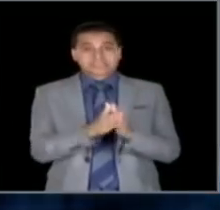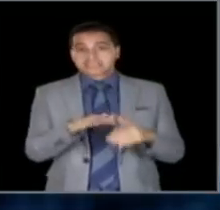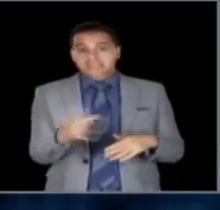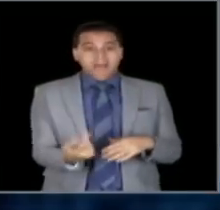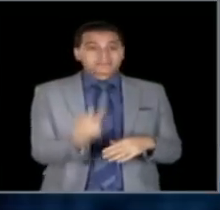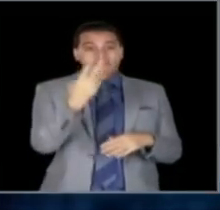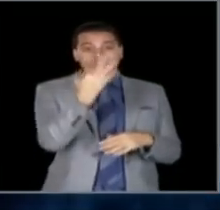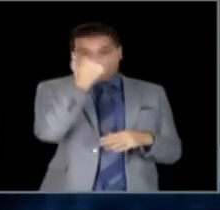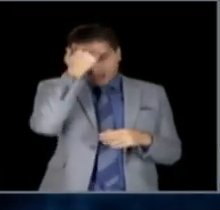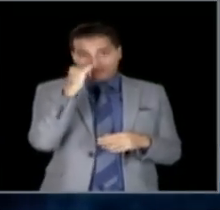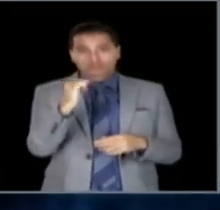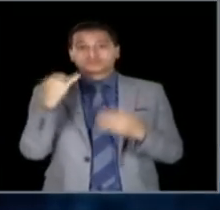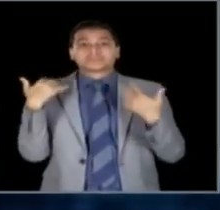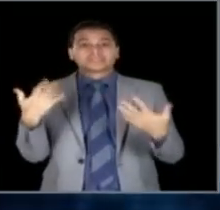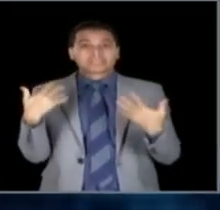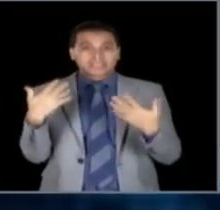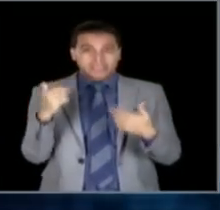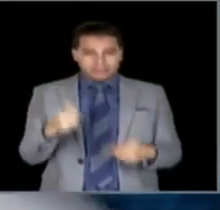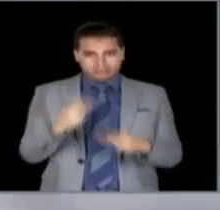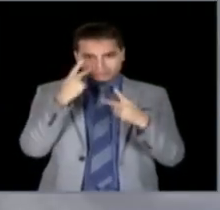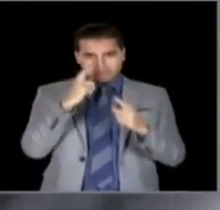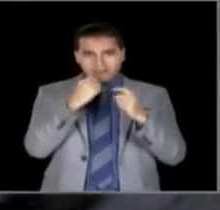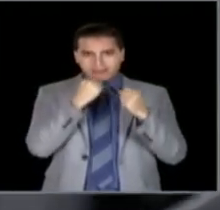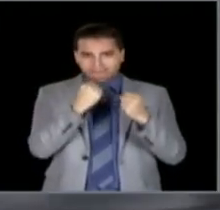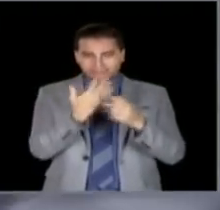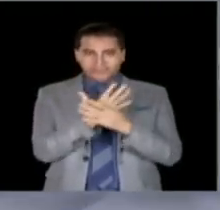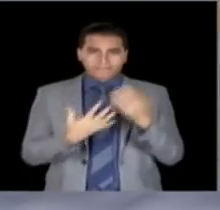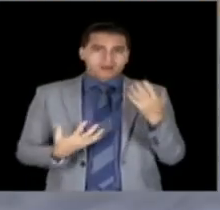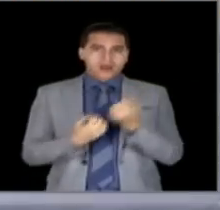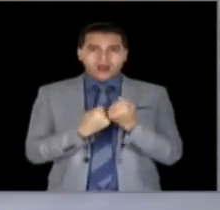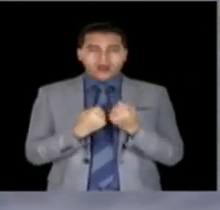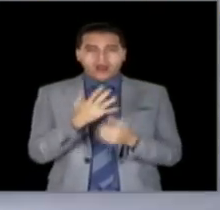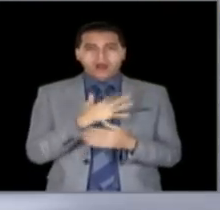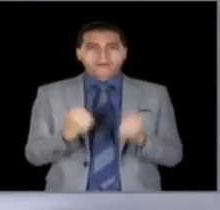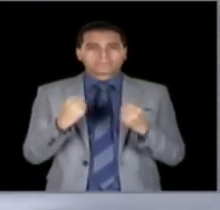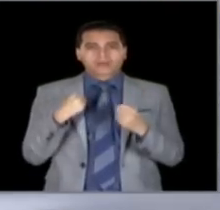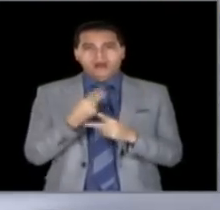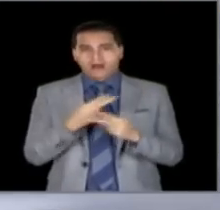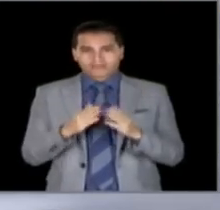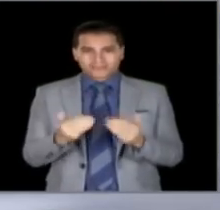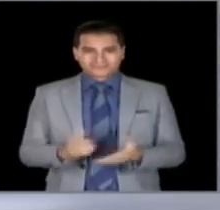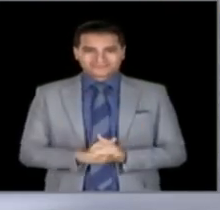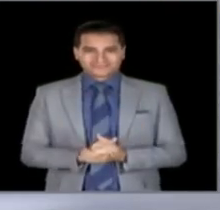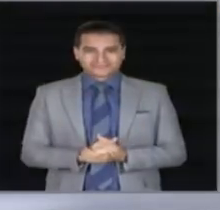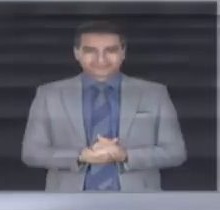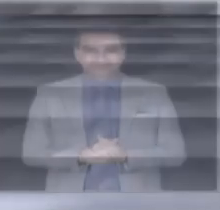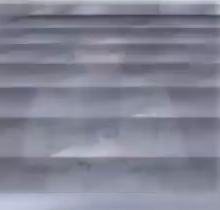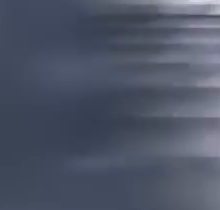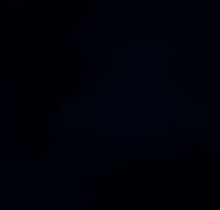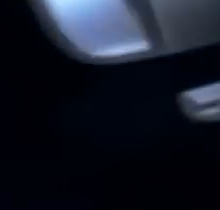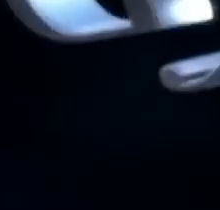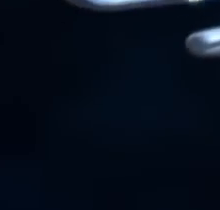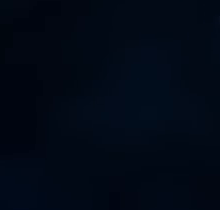يساوي 37500 جنيه في خزنة البنك الأهلي لرعاية أبطال مصر الرياضيين.